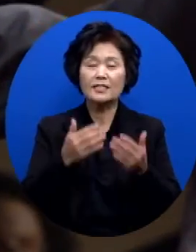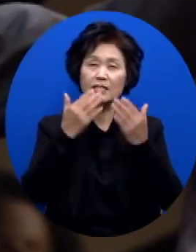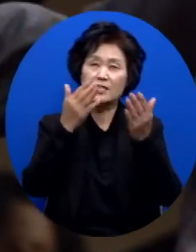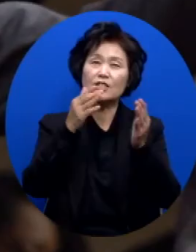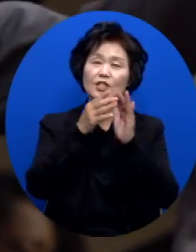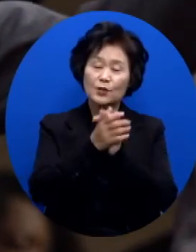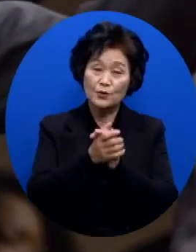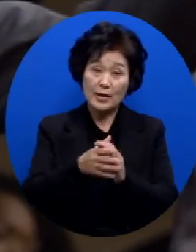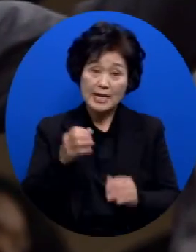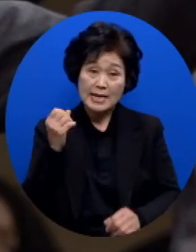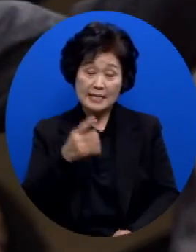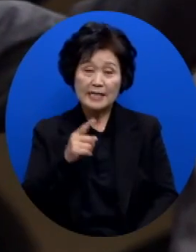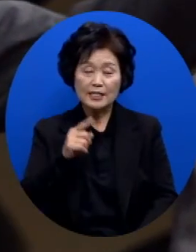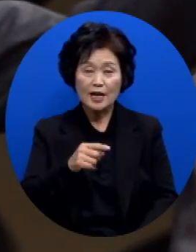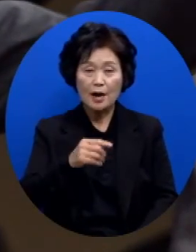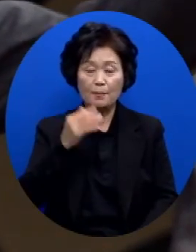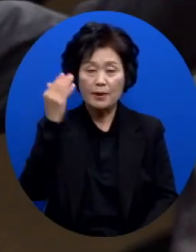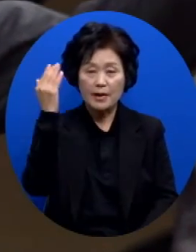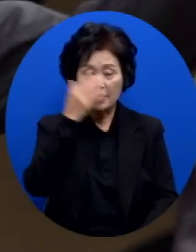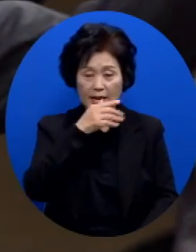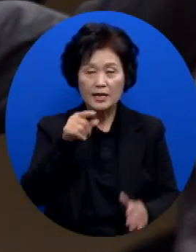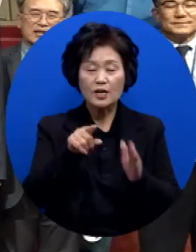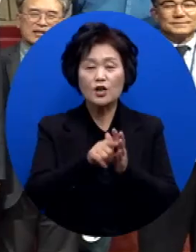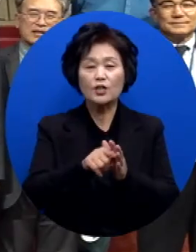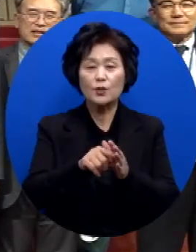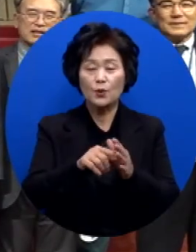한번 청교도 신앙을 꽃피우길